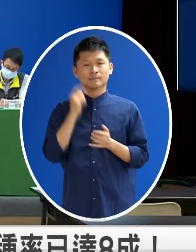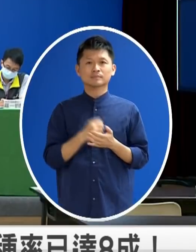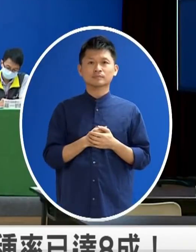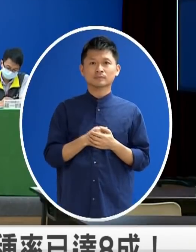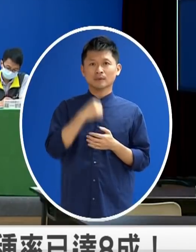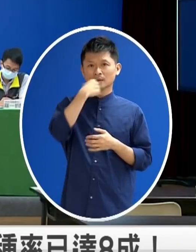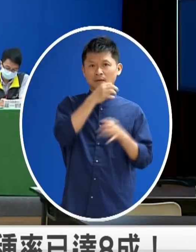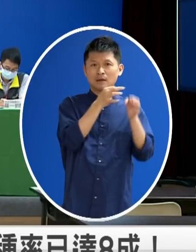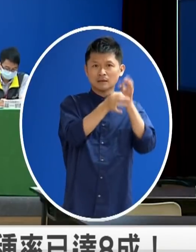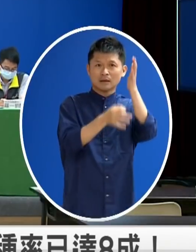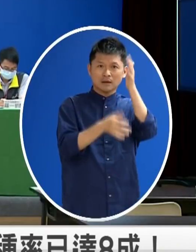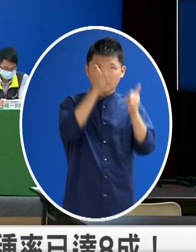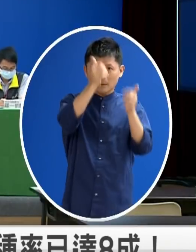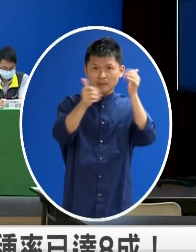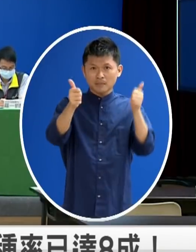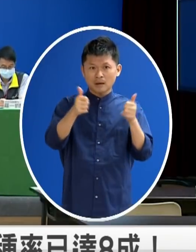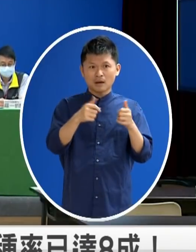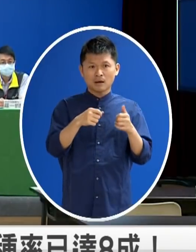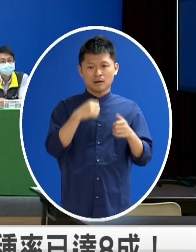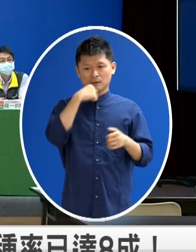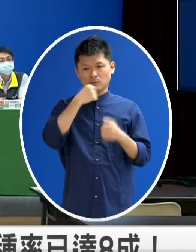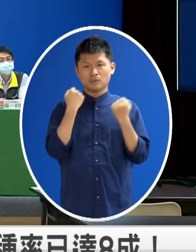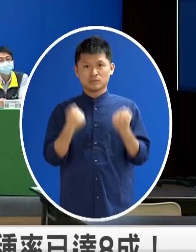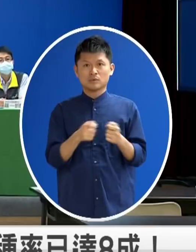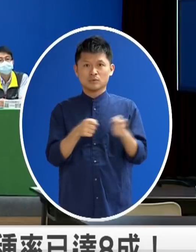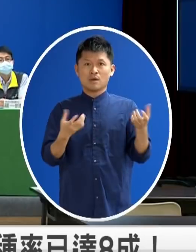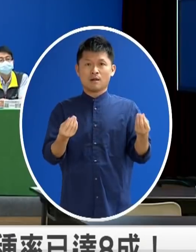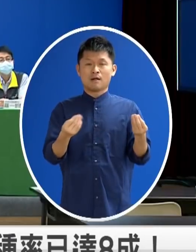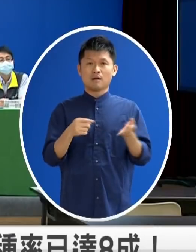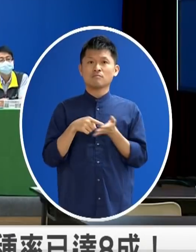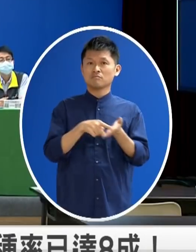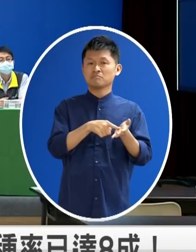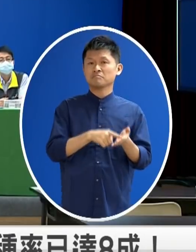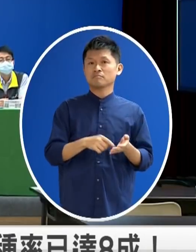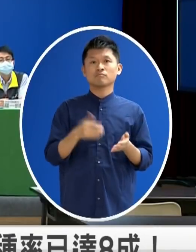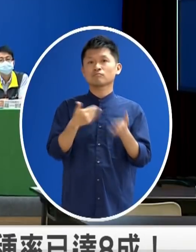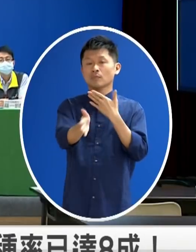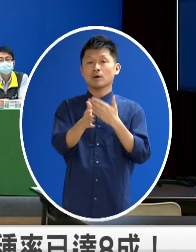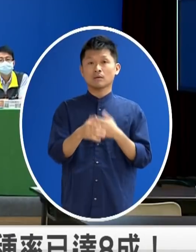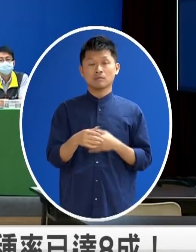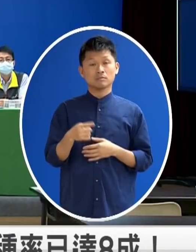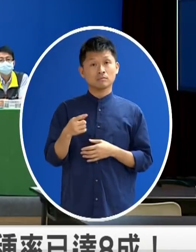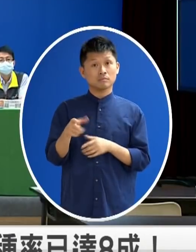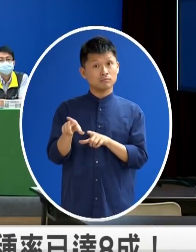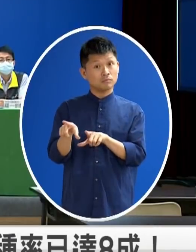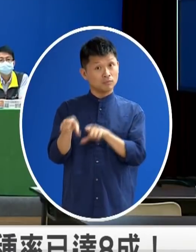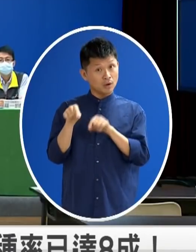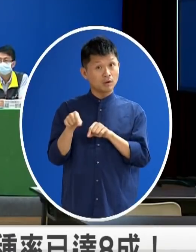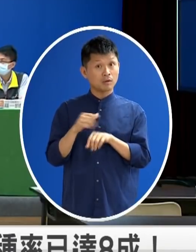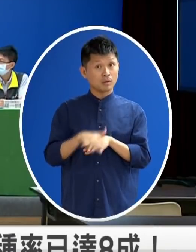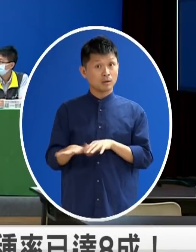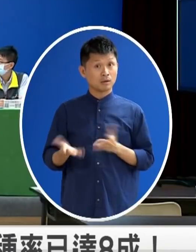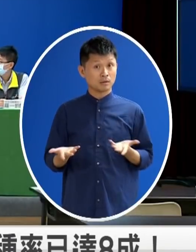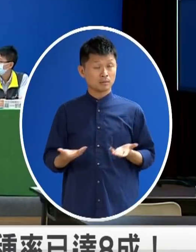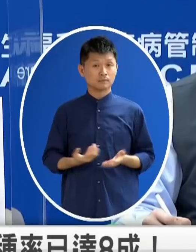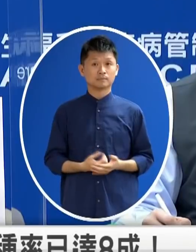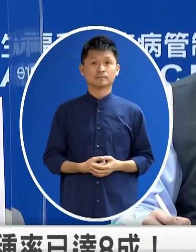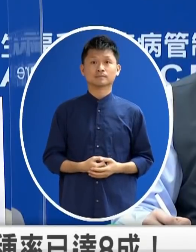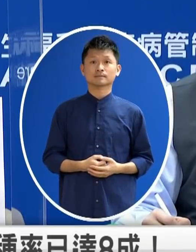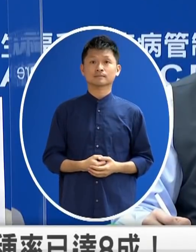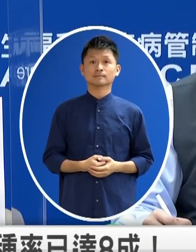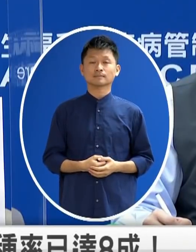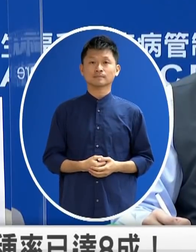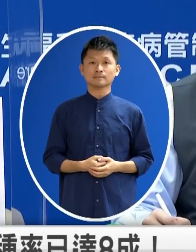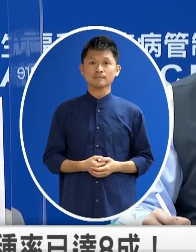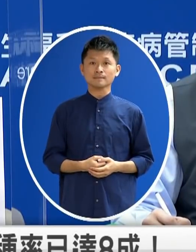包括台商长期不在台湾不应该请理，请问指挥中心会采纳像这样子的建议吗？谢谢。 哦，这